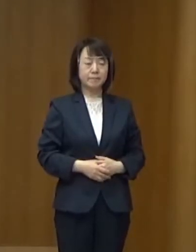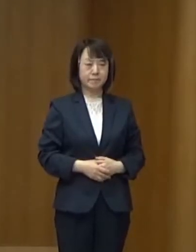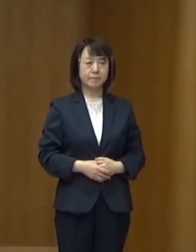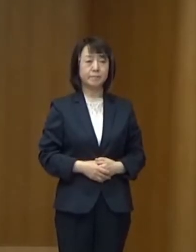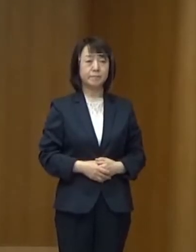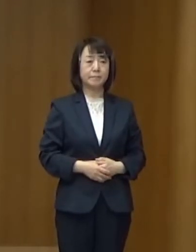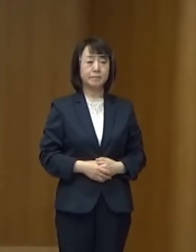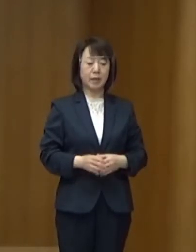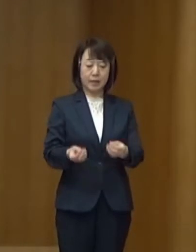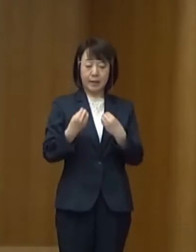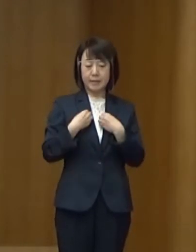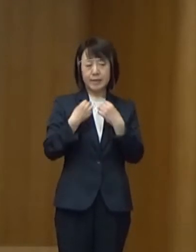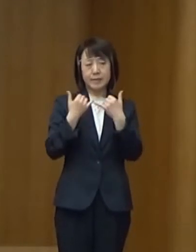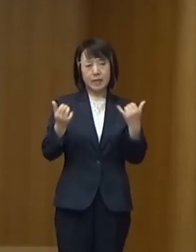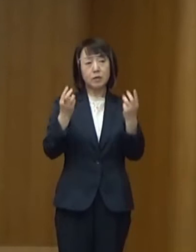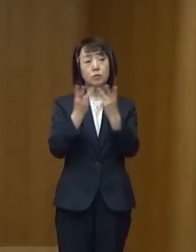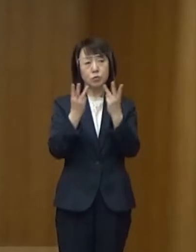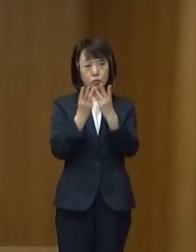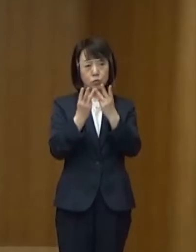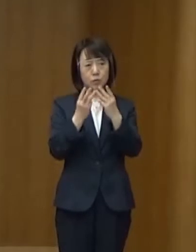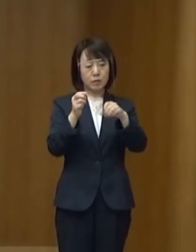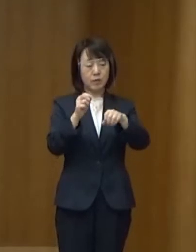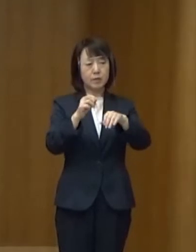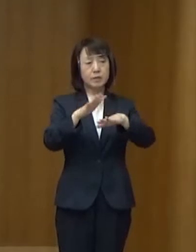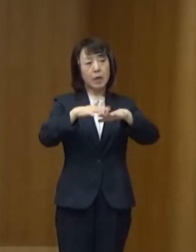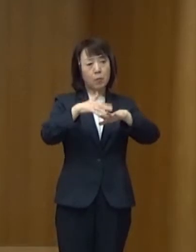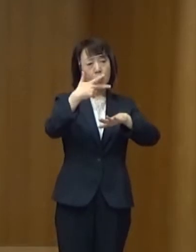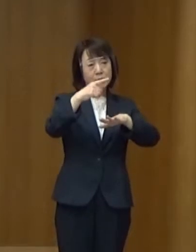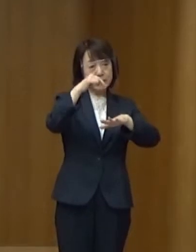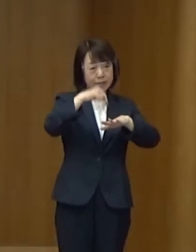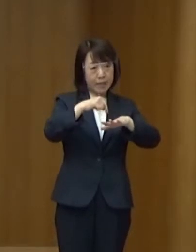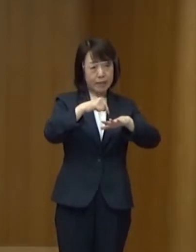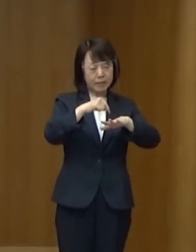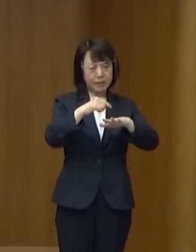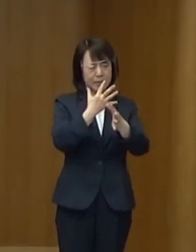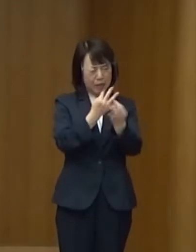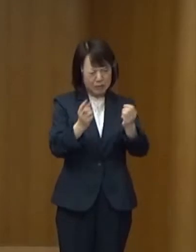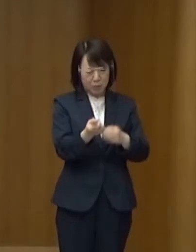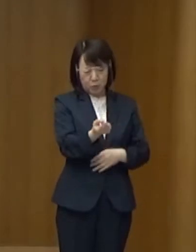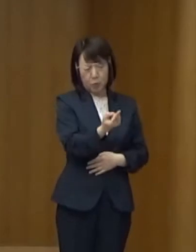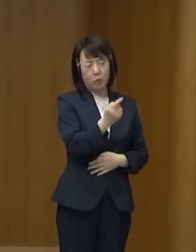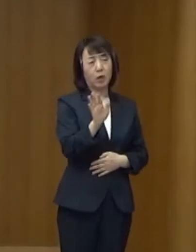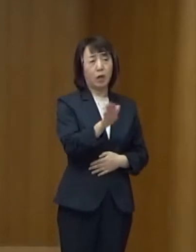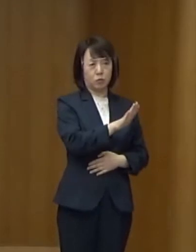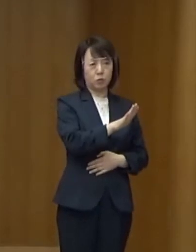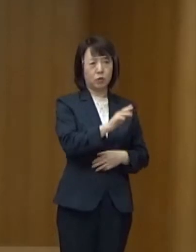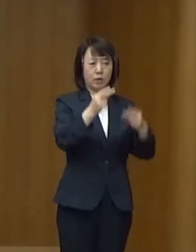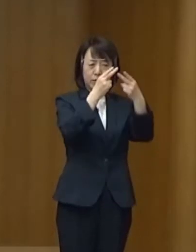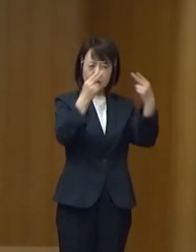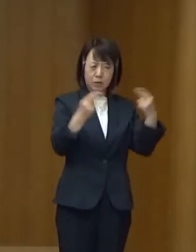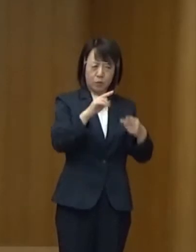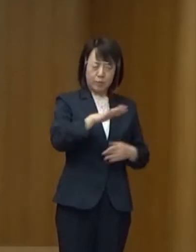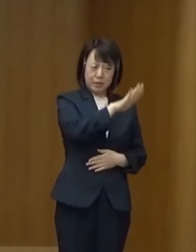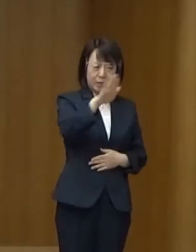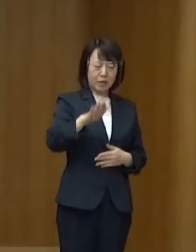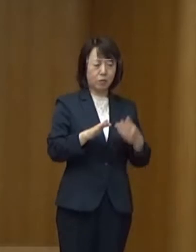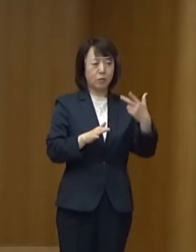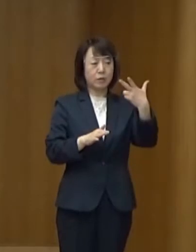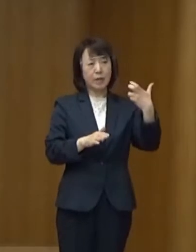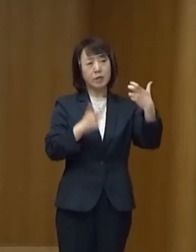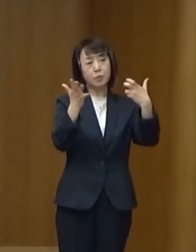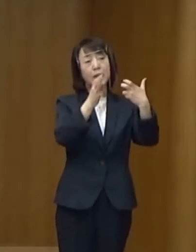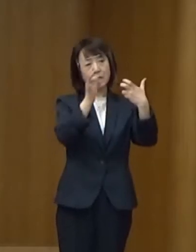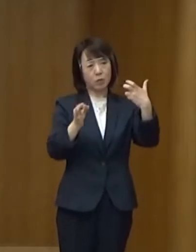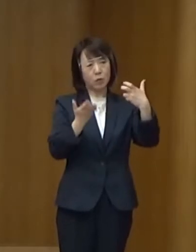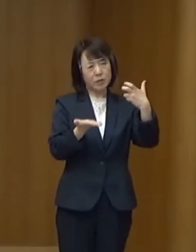の感染者数は札幌市に集中をしているところであります。全島の7割以上を占めているという状況